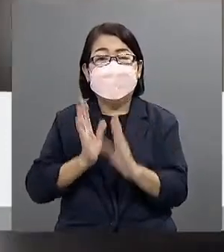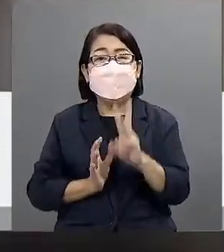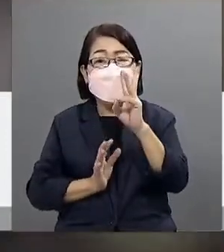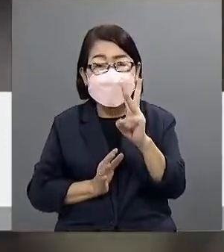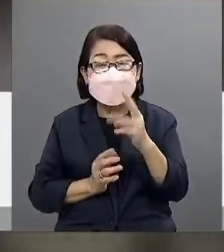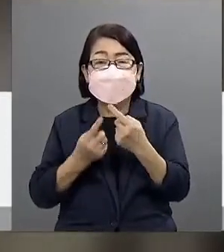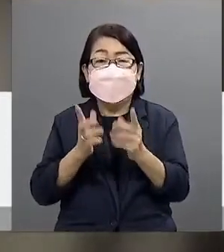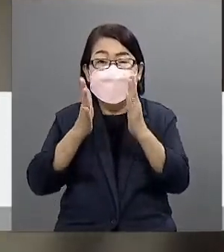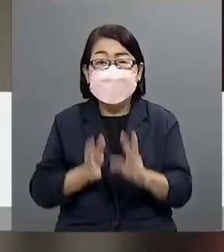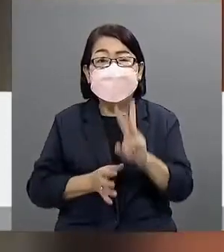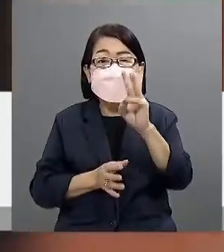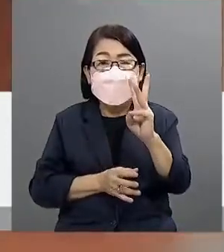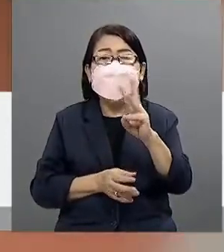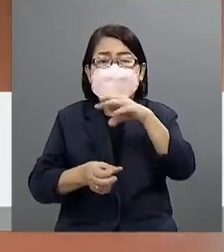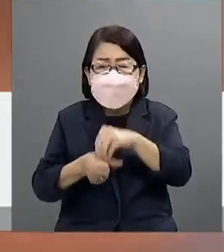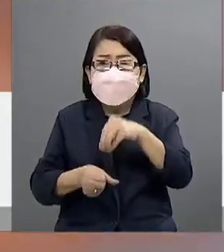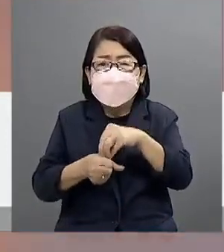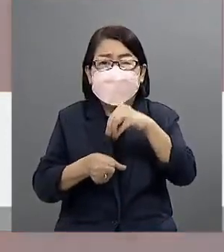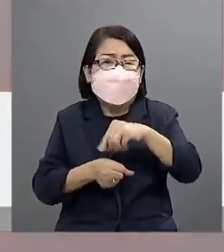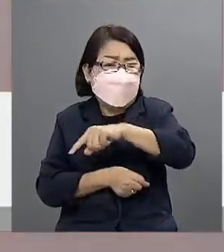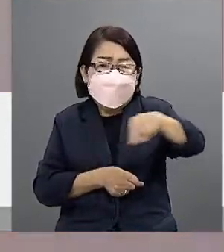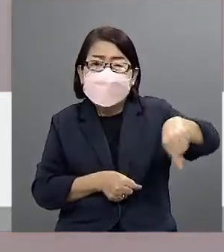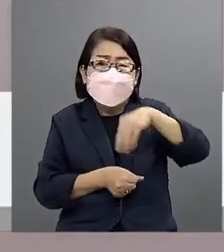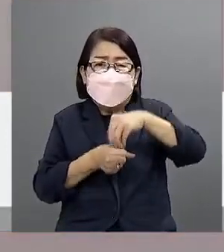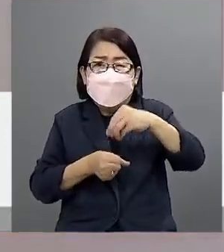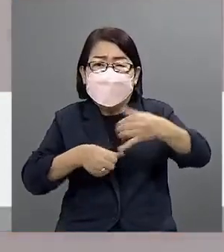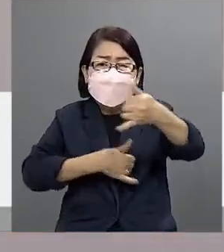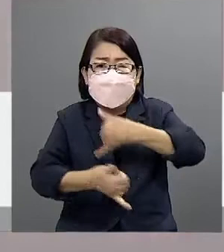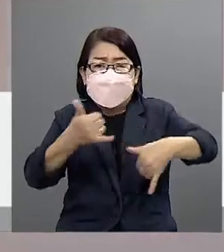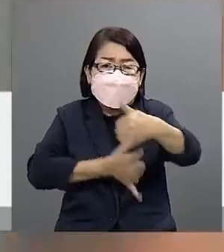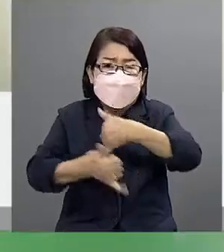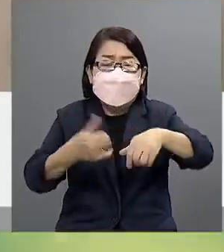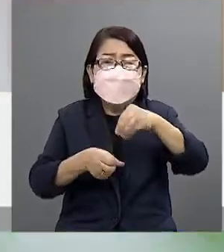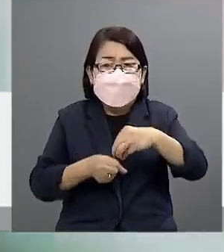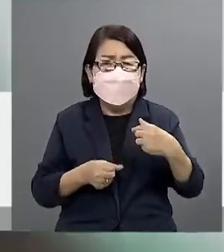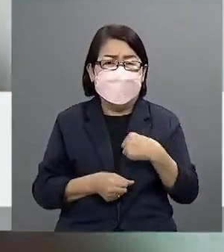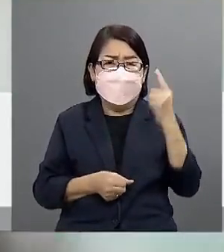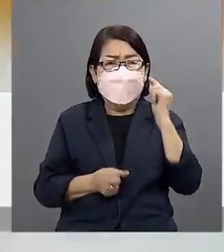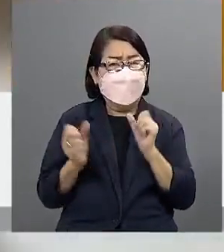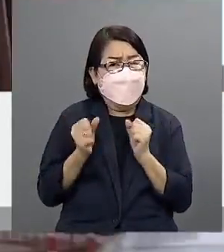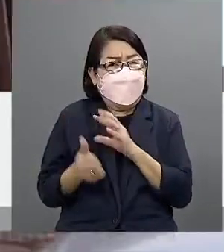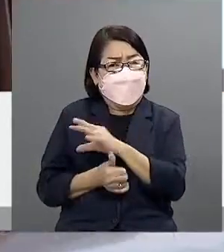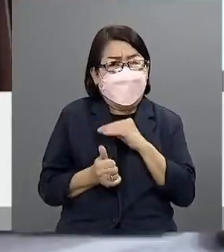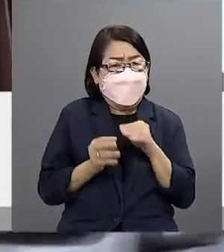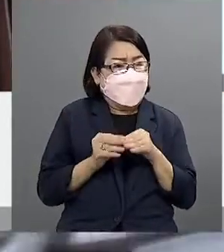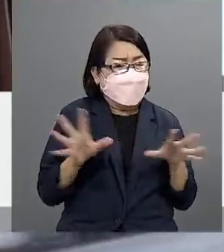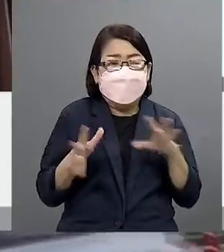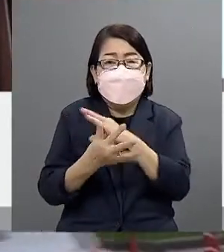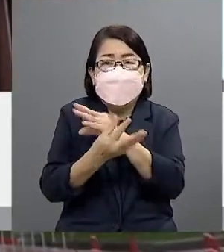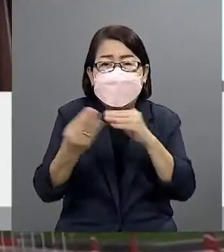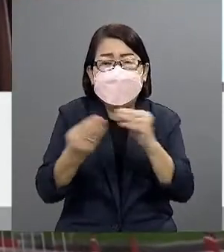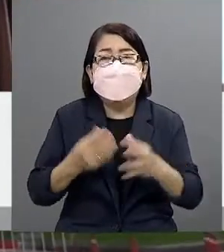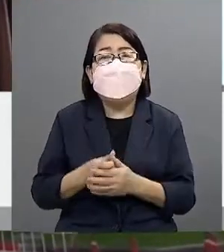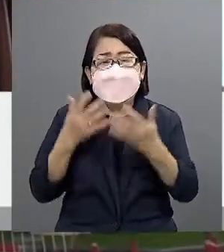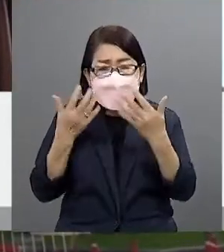คงอาศัยอยู่ในบริเวณเดียวกันหมดเลยก็เลยกลัวว่าจะกลายเป็นผู้เสี่ยงติดเชื้อไปทั้งหมดถึงแม้จะพยายามขอก